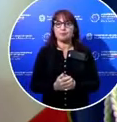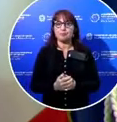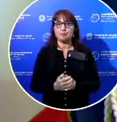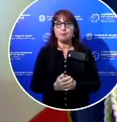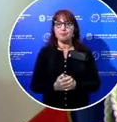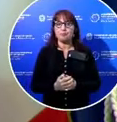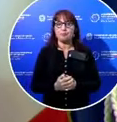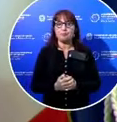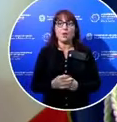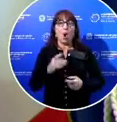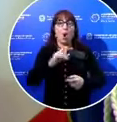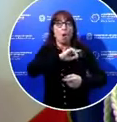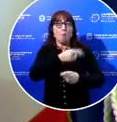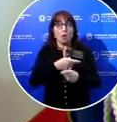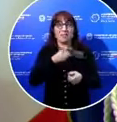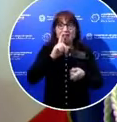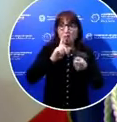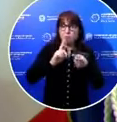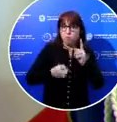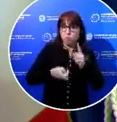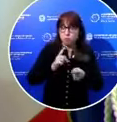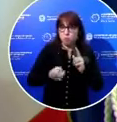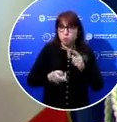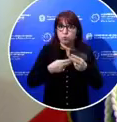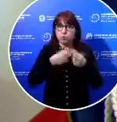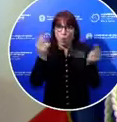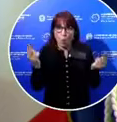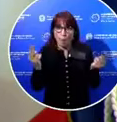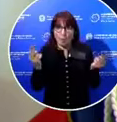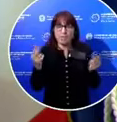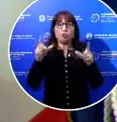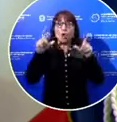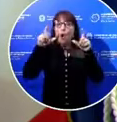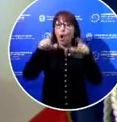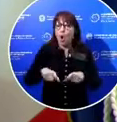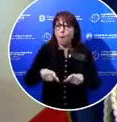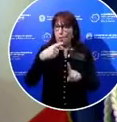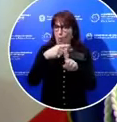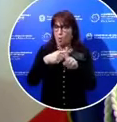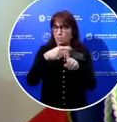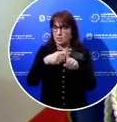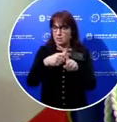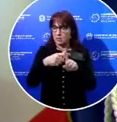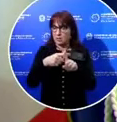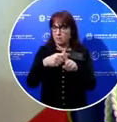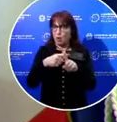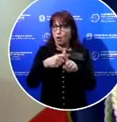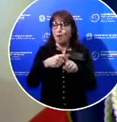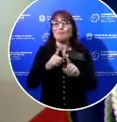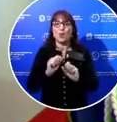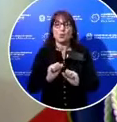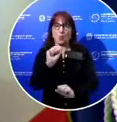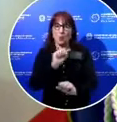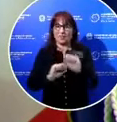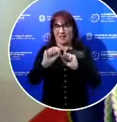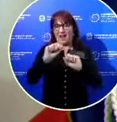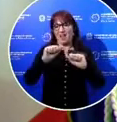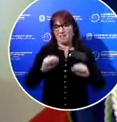poteri pubblici vi è non solo il dovere di astenersi da condotte lesive, ma anche l'obbligo positivo di assicurarsi la tutela della